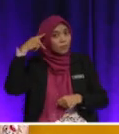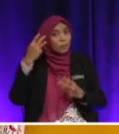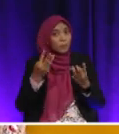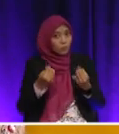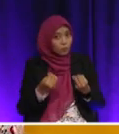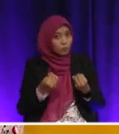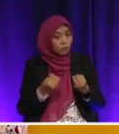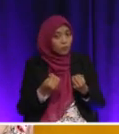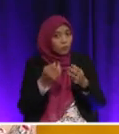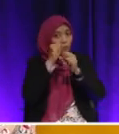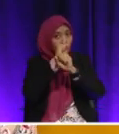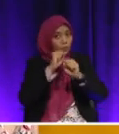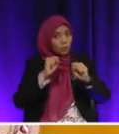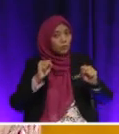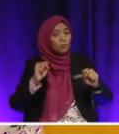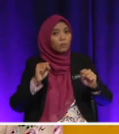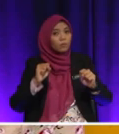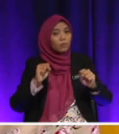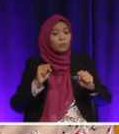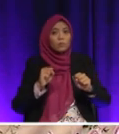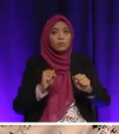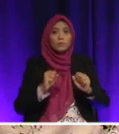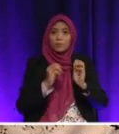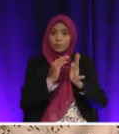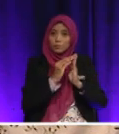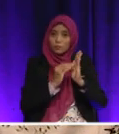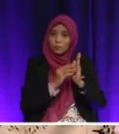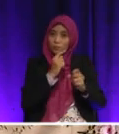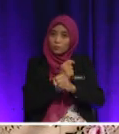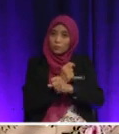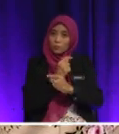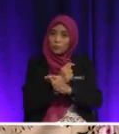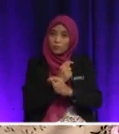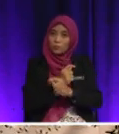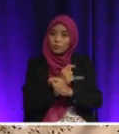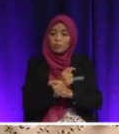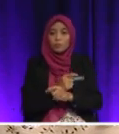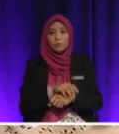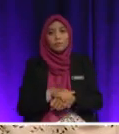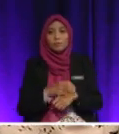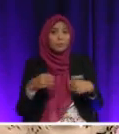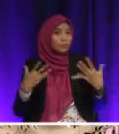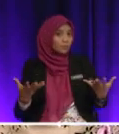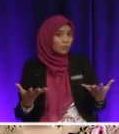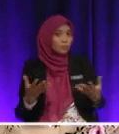pidato nah kemudian ya apa dia tugas dan mereka macam mana